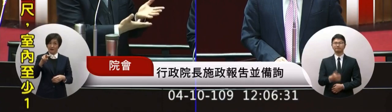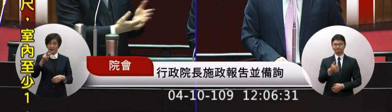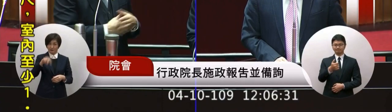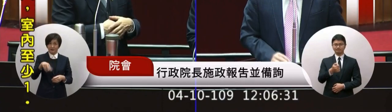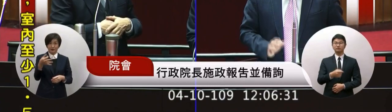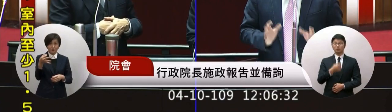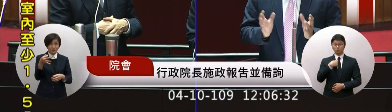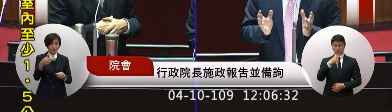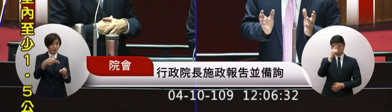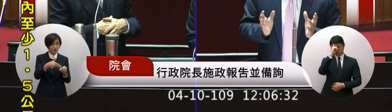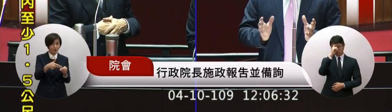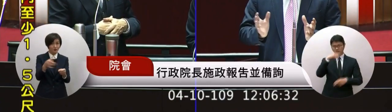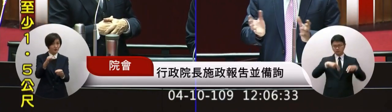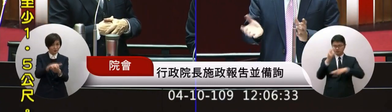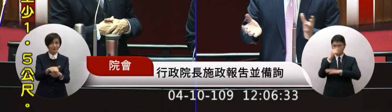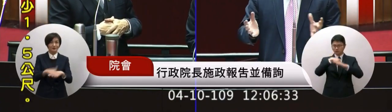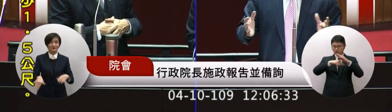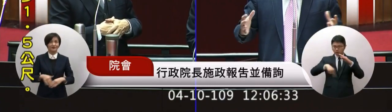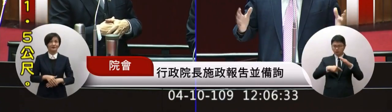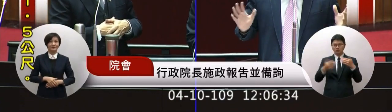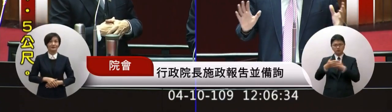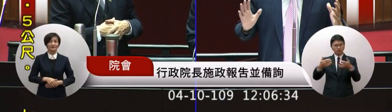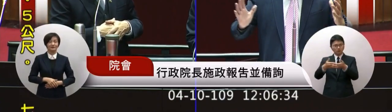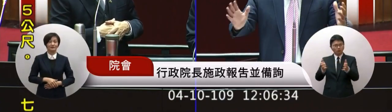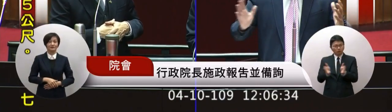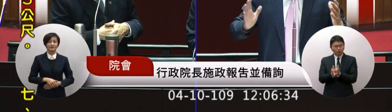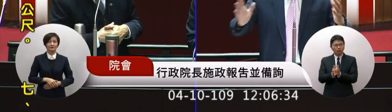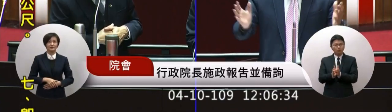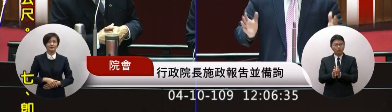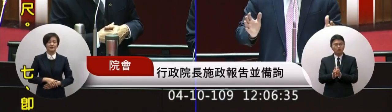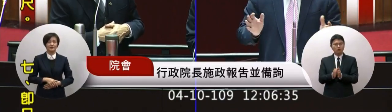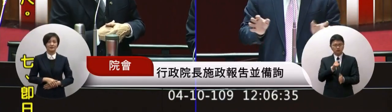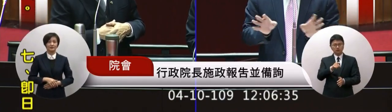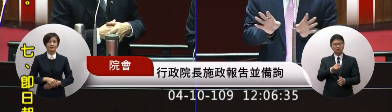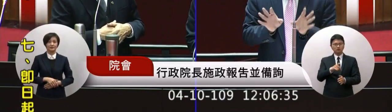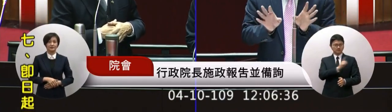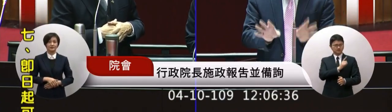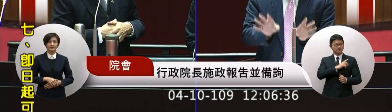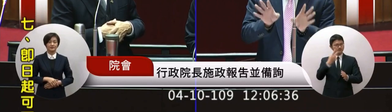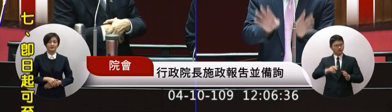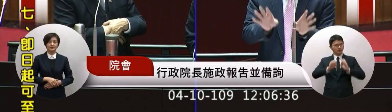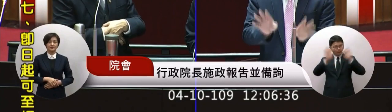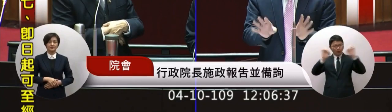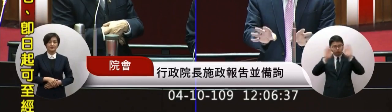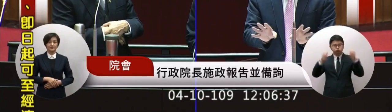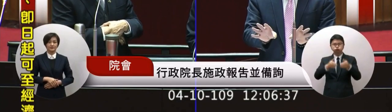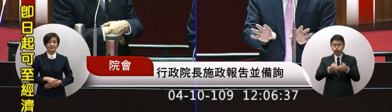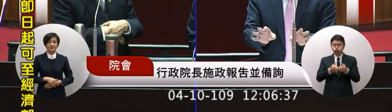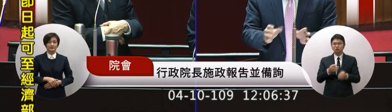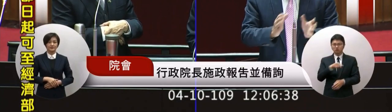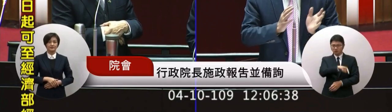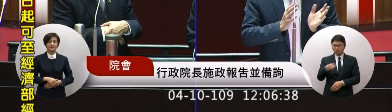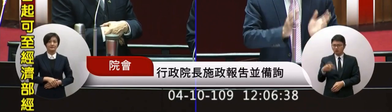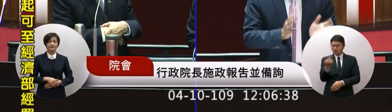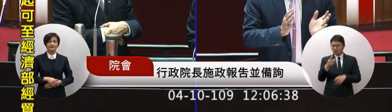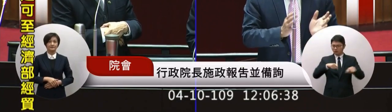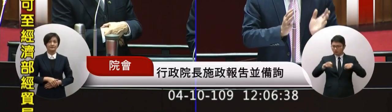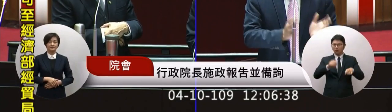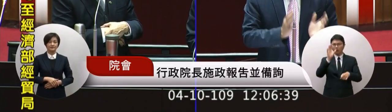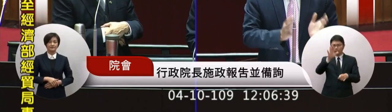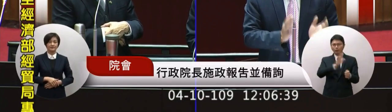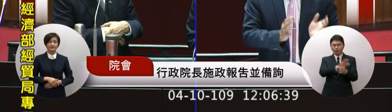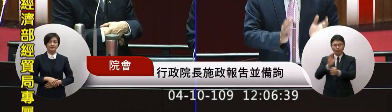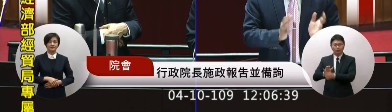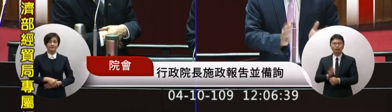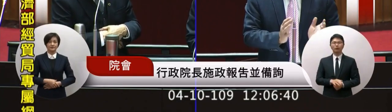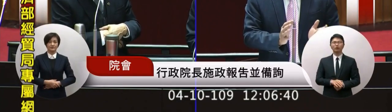所以希望说我们行政院或者是我们交通部，我们其实可以这样子做宣导啊，我们其实是双管齐下，而不是只是单